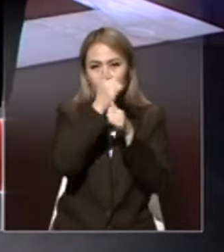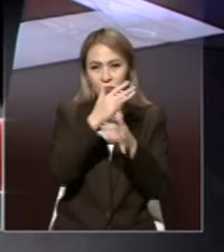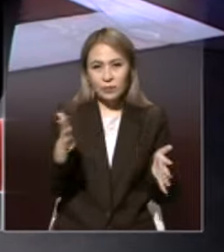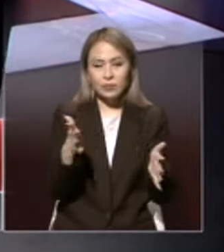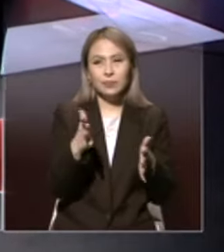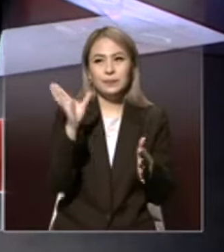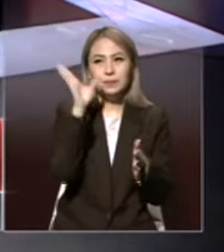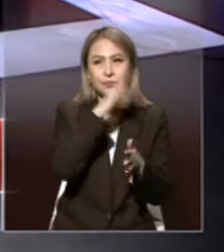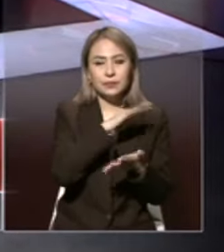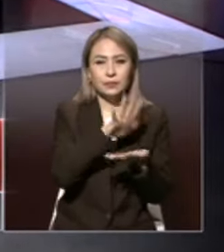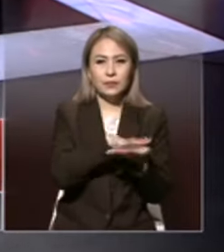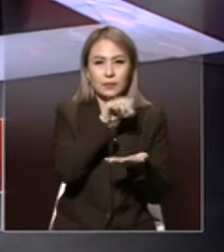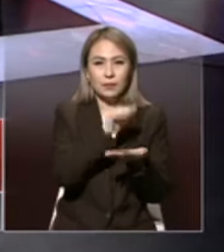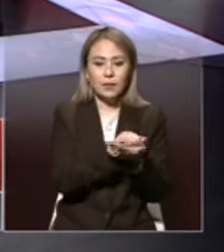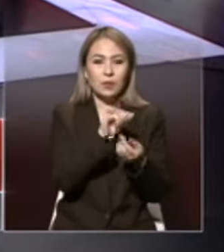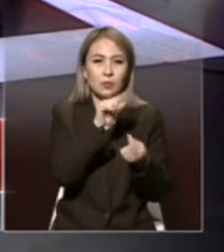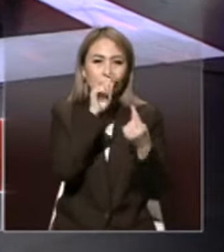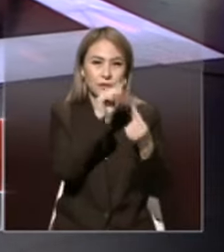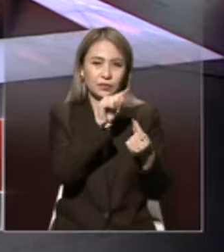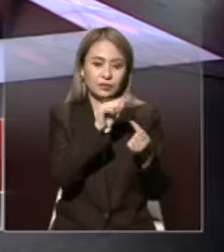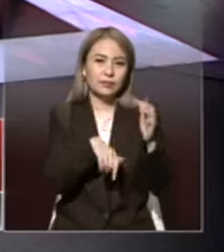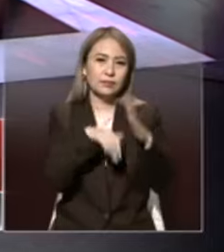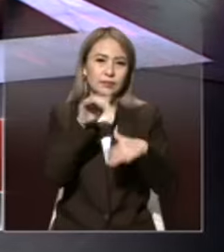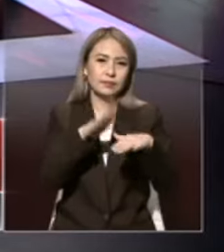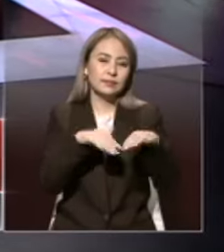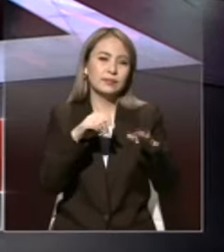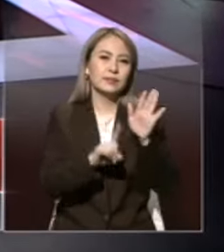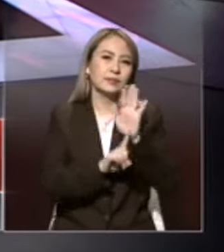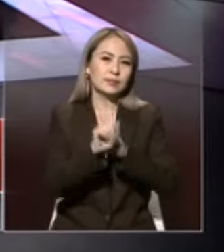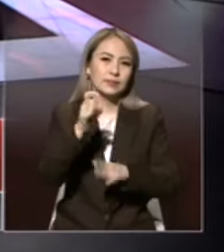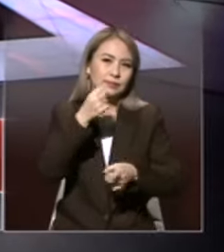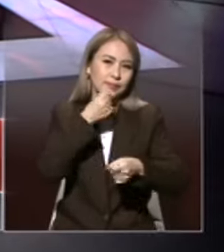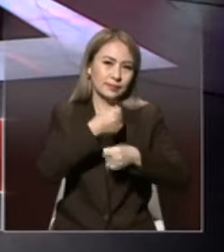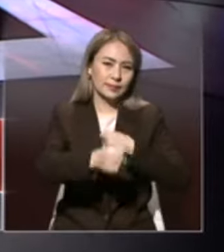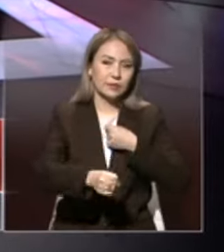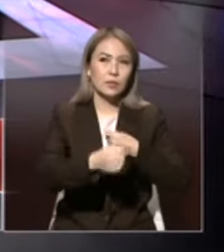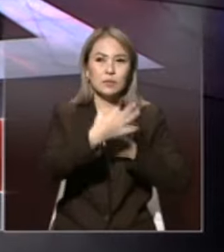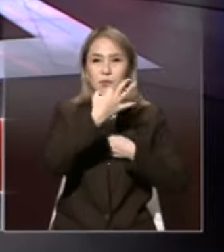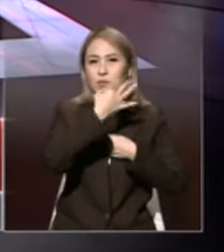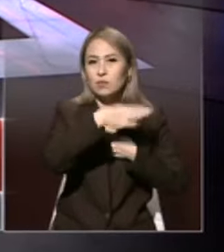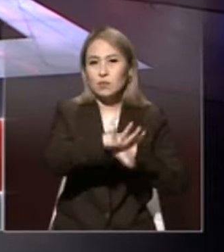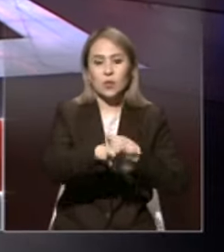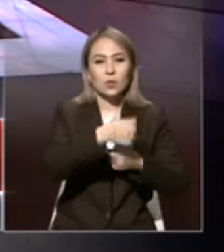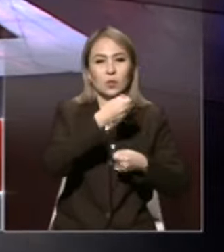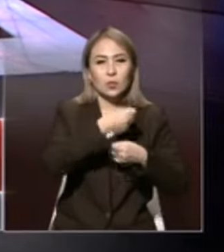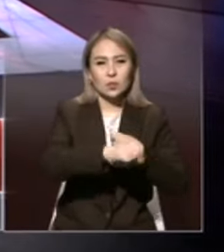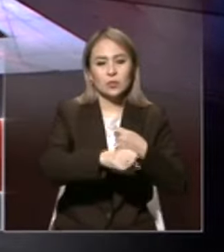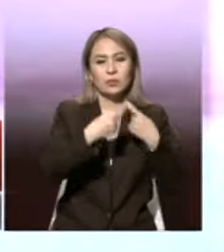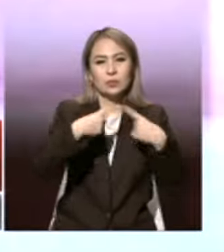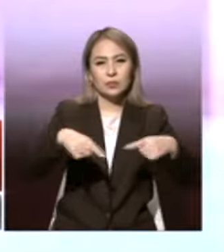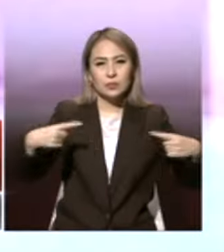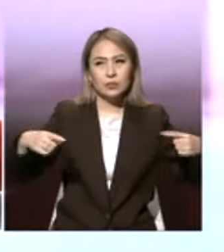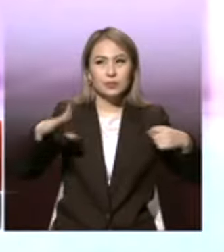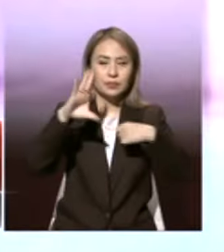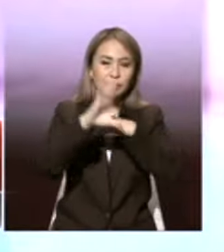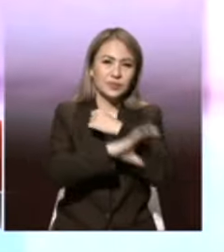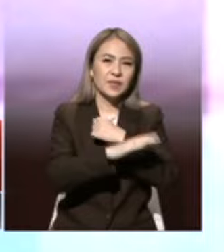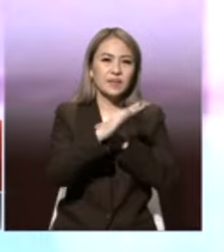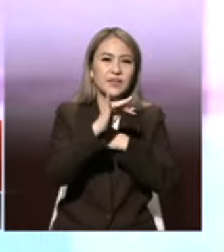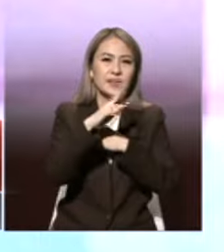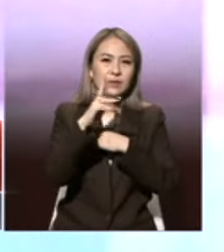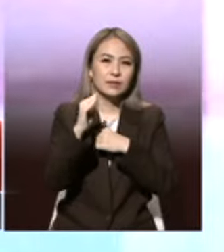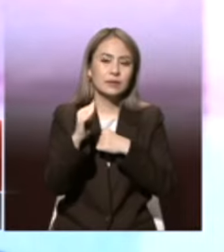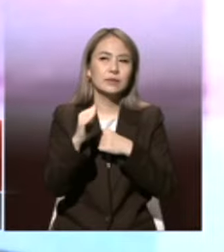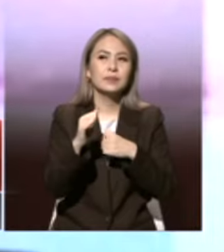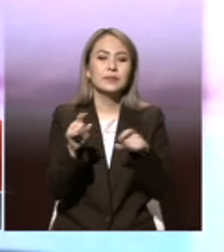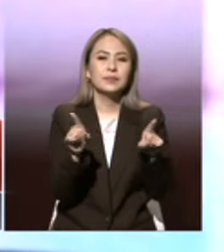таусылады, одан кейін қарсы шығады, сосын қол жұмсалады. Міндетті түрде кез келген зорлық-зомбылықтың түрі ең соңында физикалық